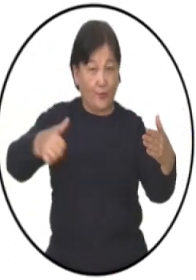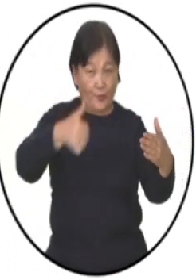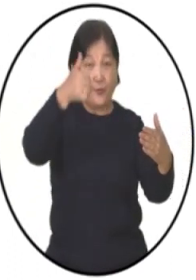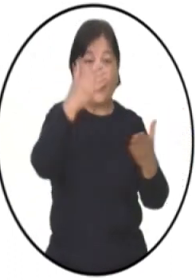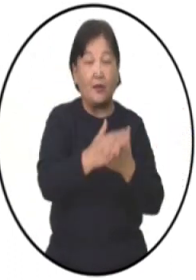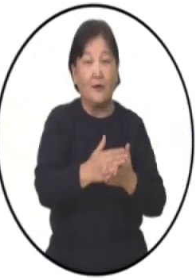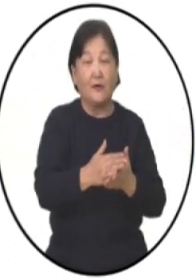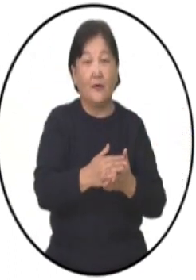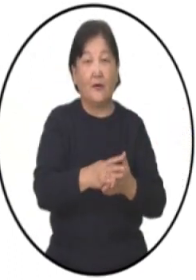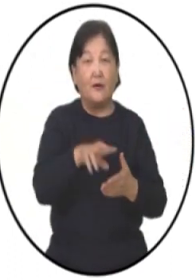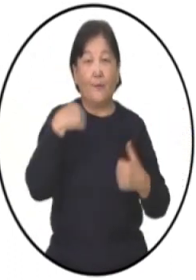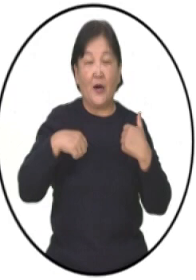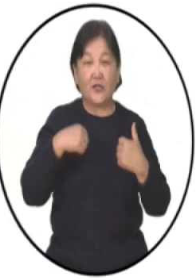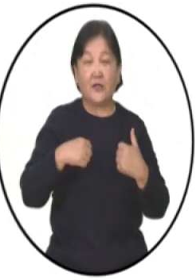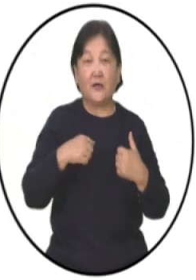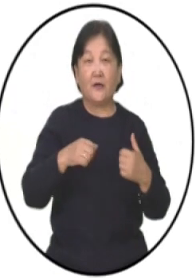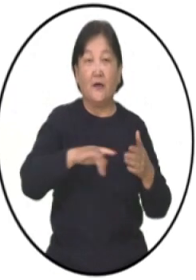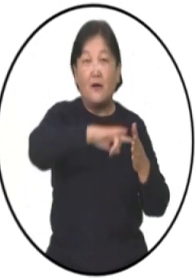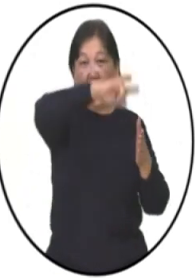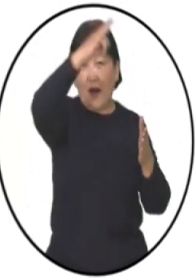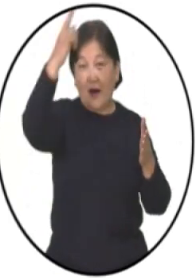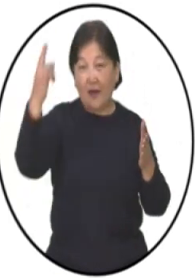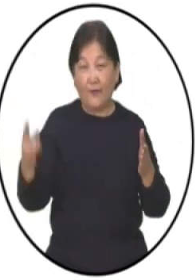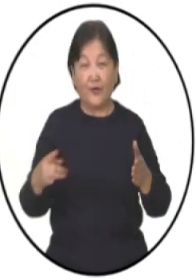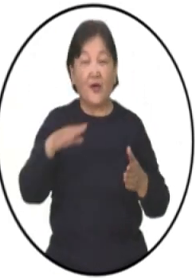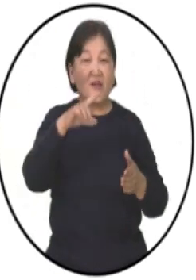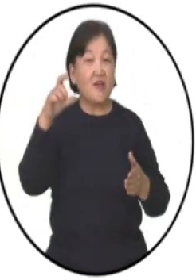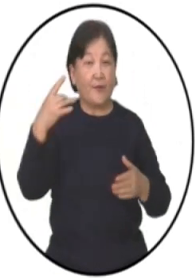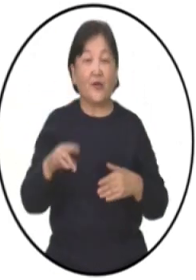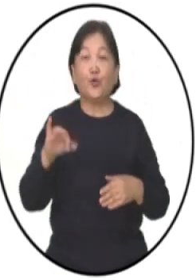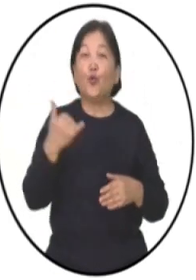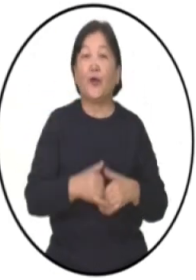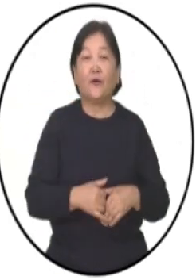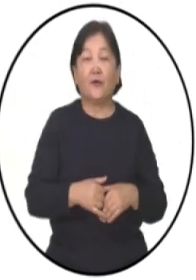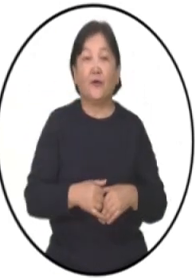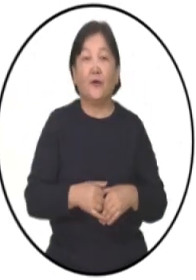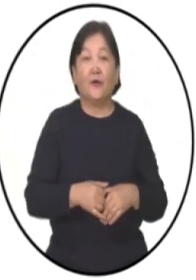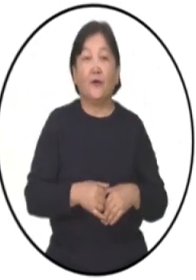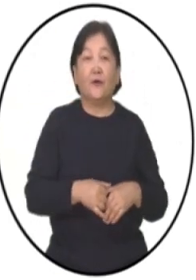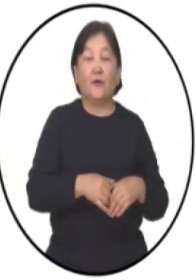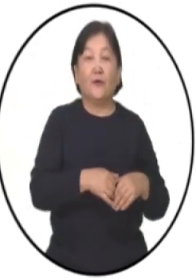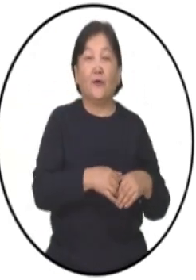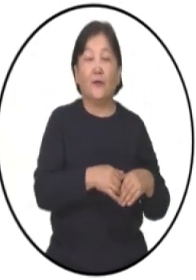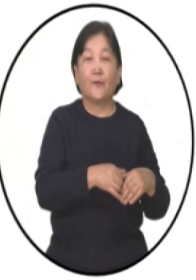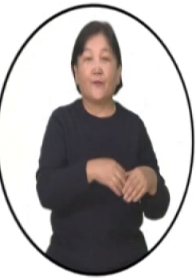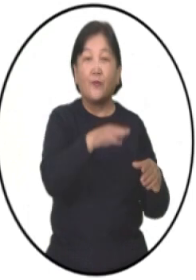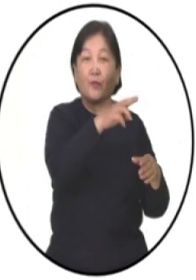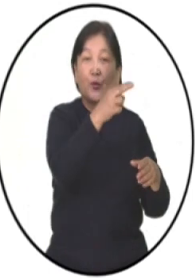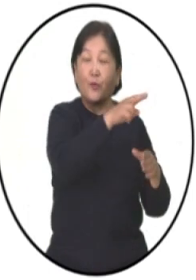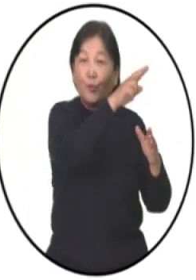багш нь заалаад өгөх юм бол агаараар явдаг нийтийн тээвэр гэдэг маань дүүжин тээврийн хэрэгслүүд